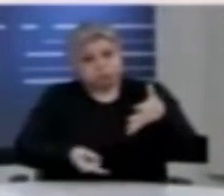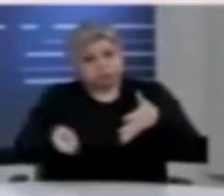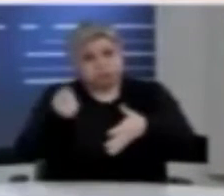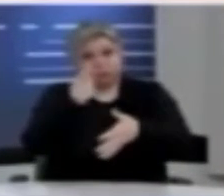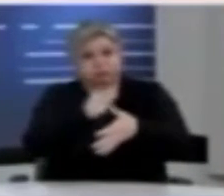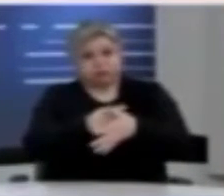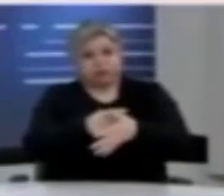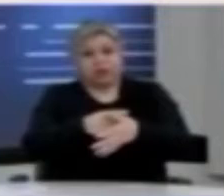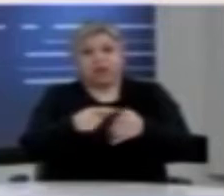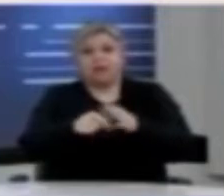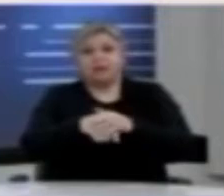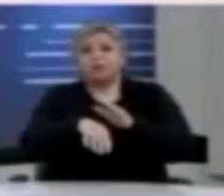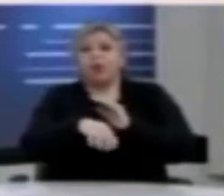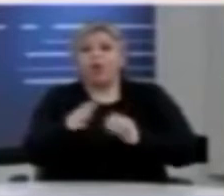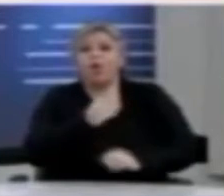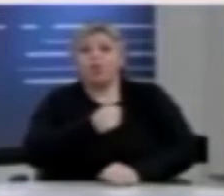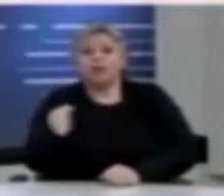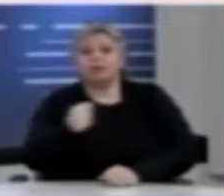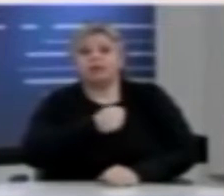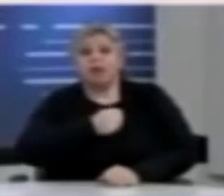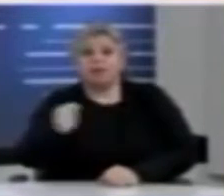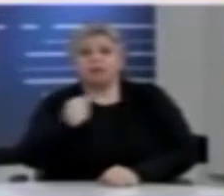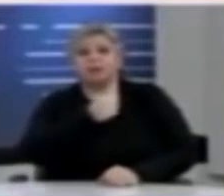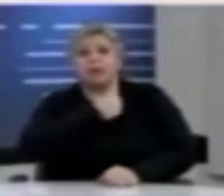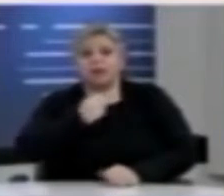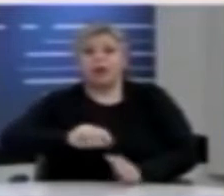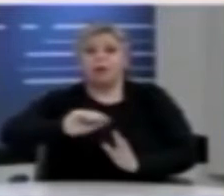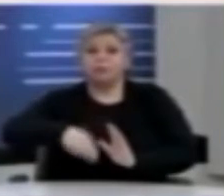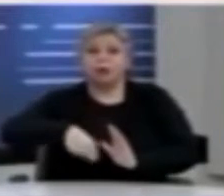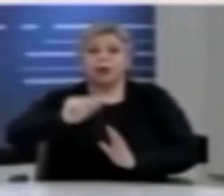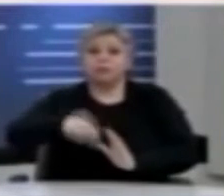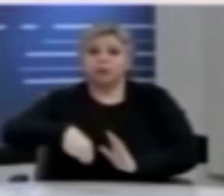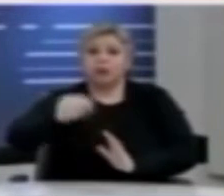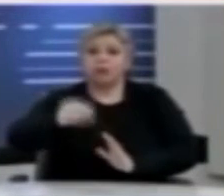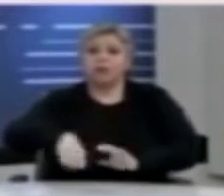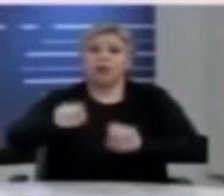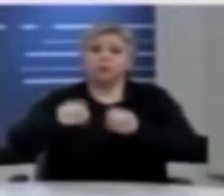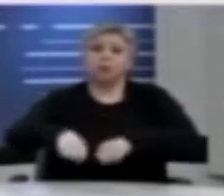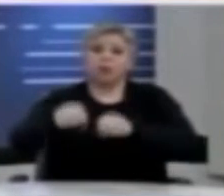γράφετε διαρκώς και υπογράφετε. Αυτό είναι το χειρότερο απ' όλα.